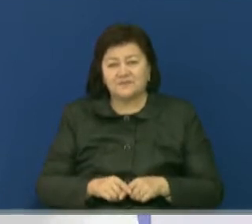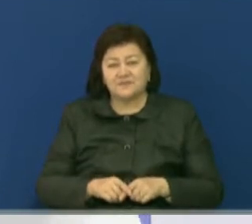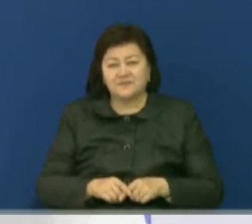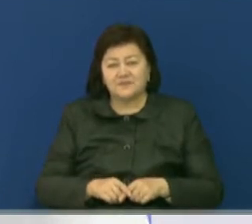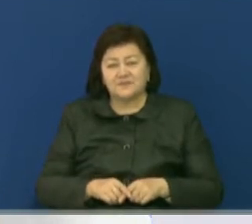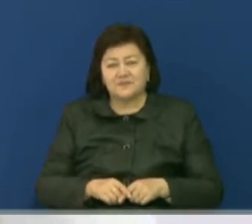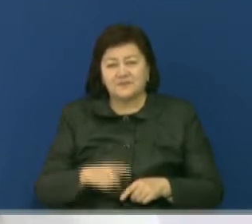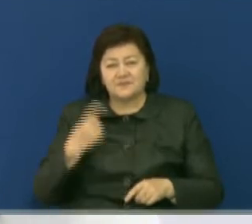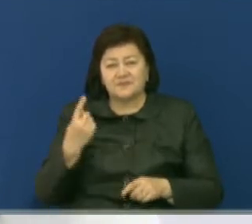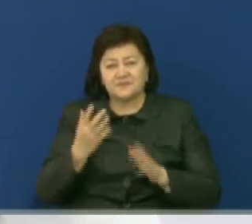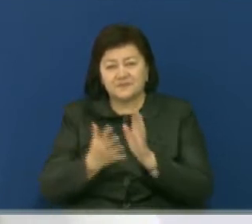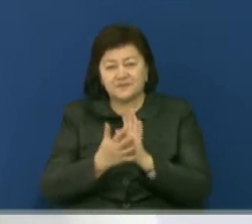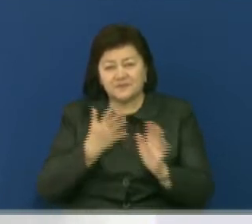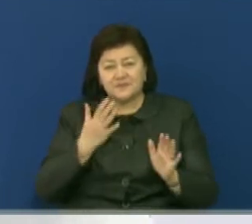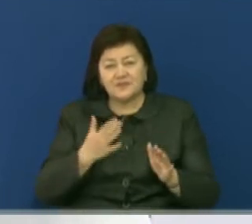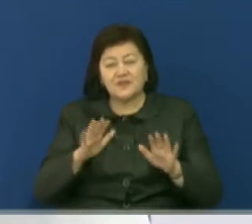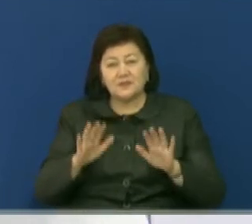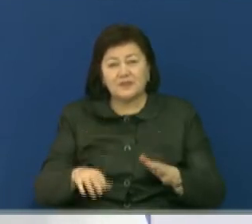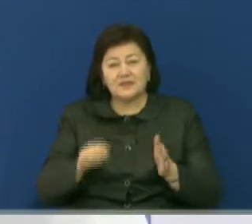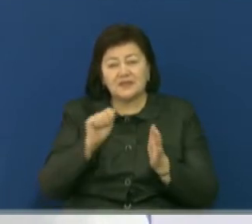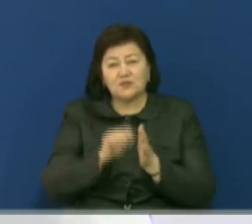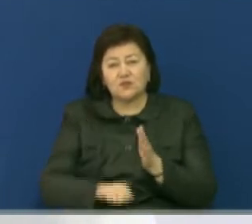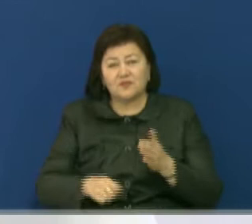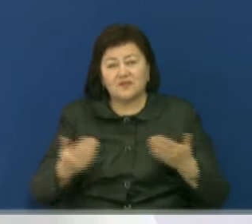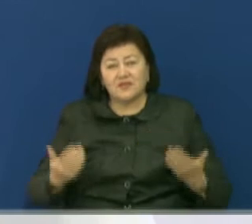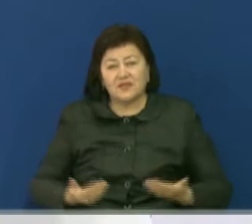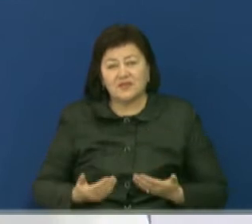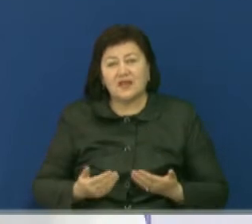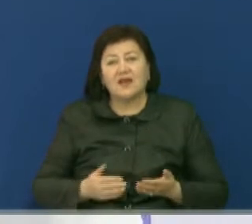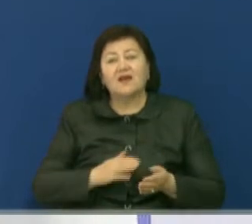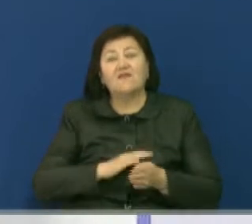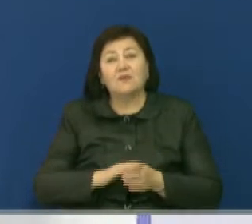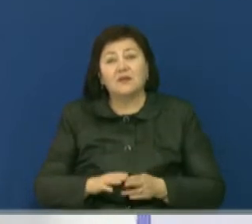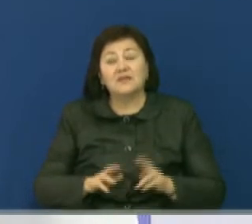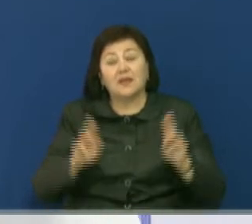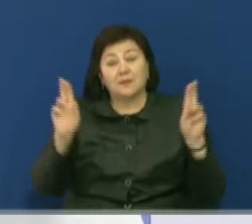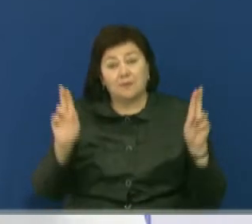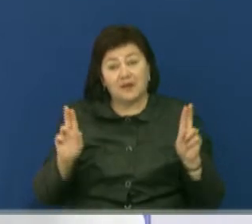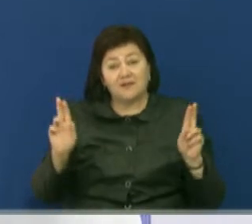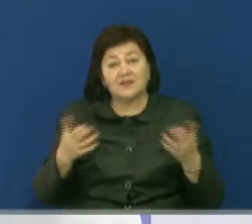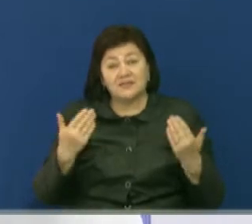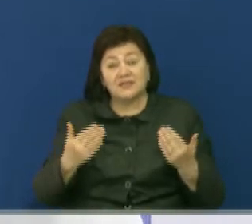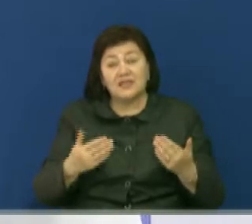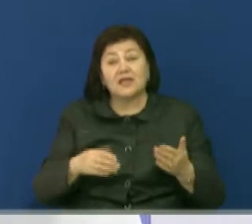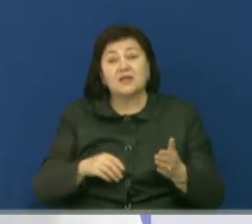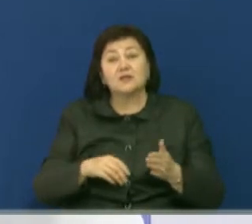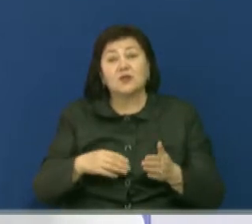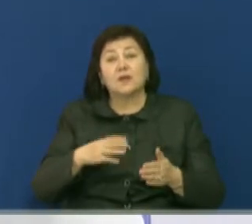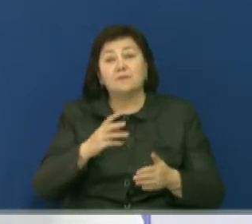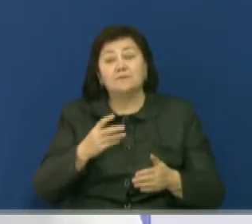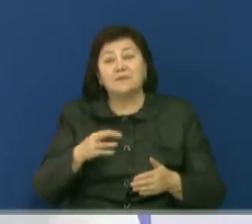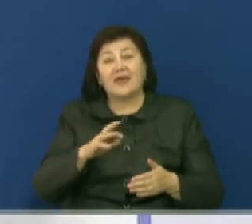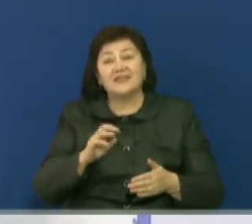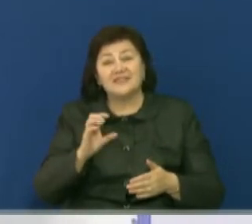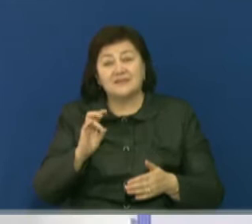печать. В первую очередь, эта убойная площадка соответствует стандарту «Халяль». Во-вторых, мясники, которые здесь работают, также получили